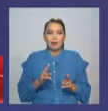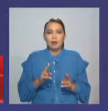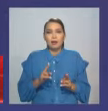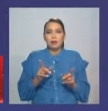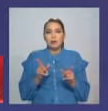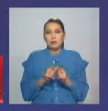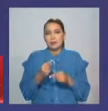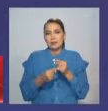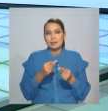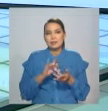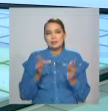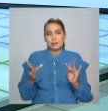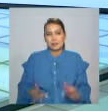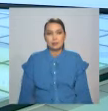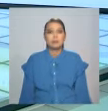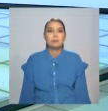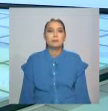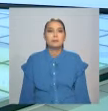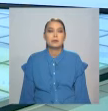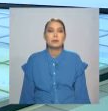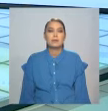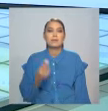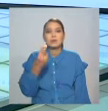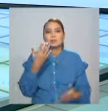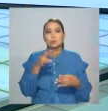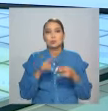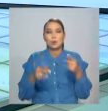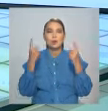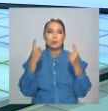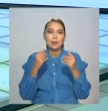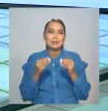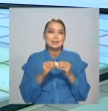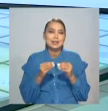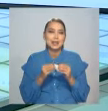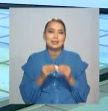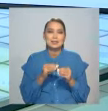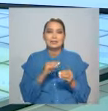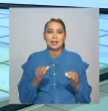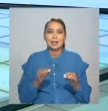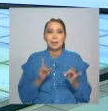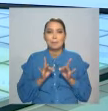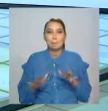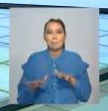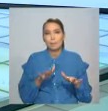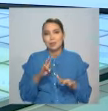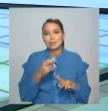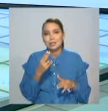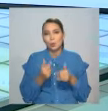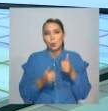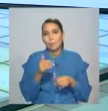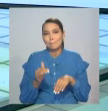интернет. В Астане завершилась юбилейная 10-я церемония национального конкурса «Мерейлі